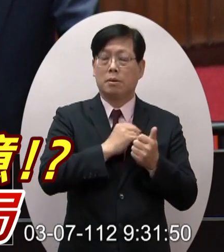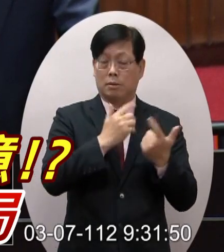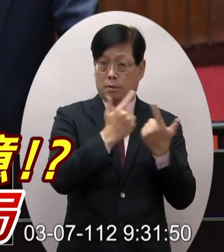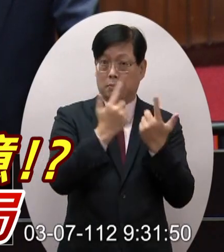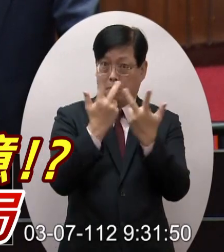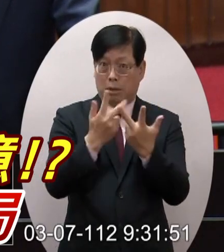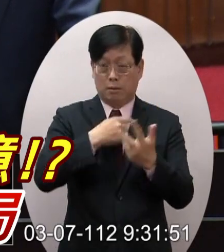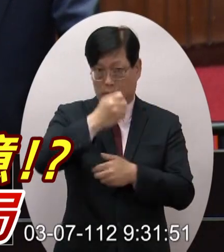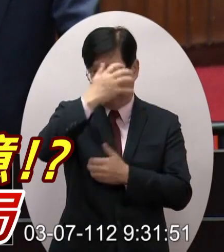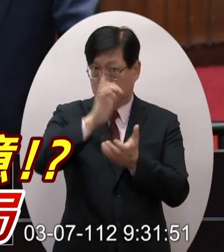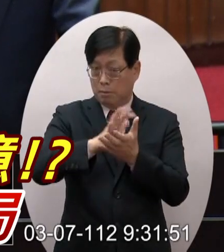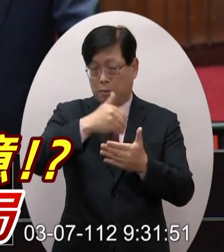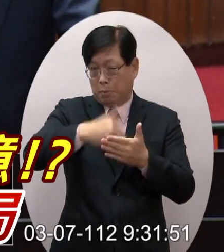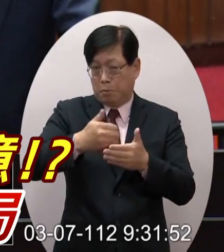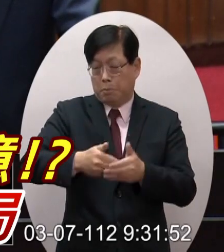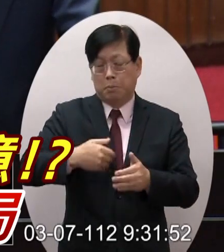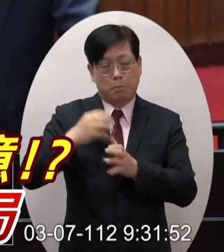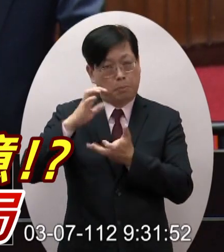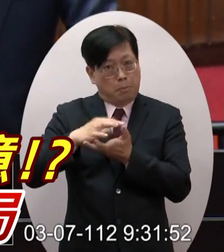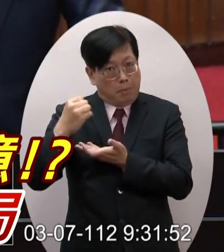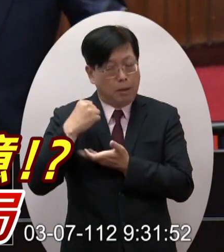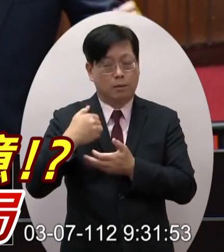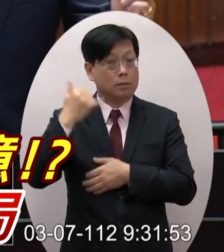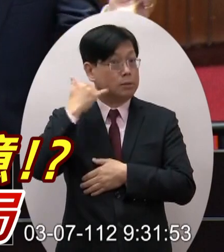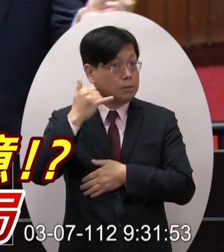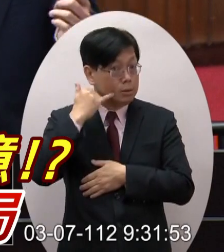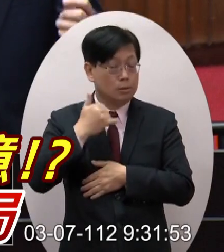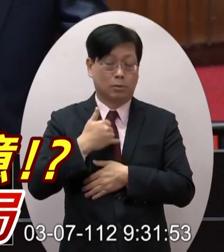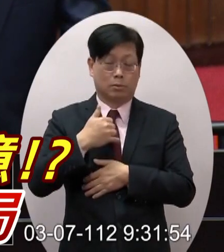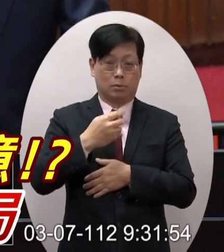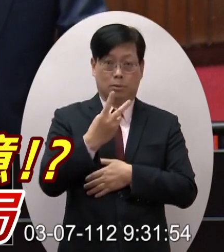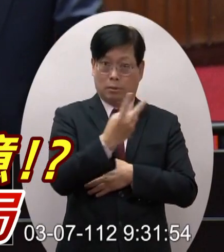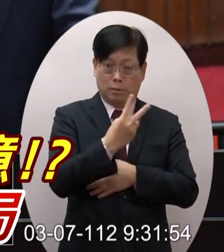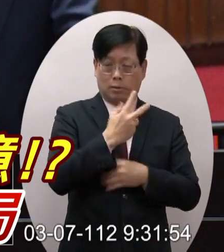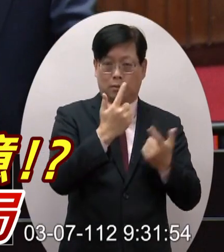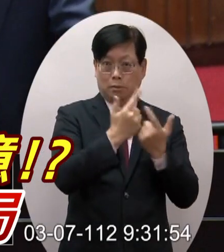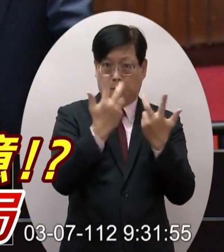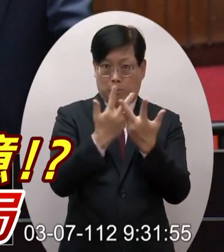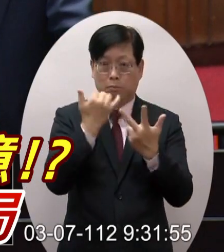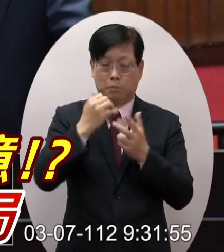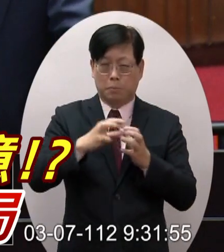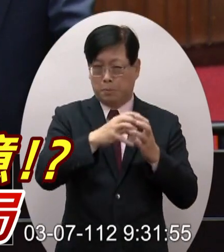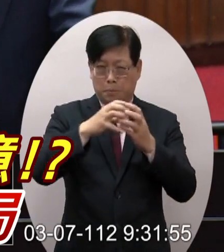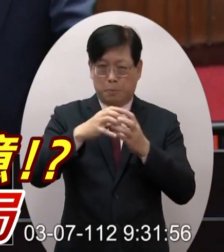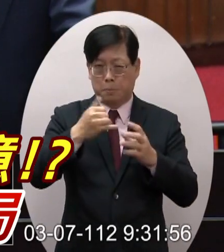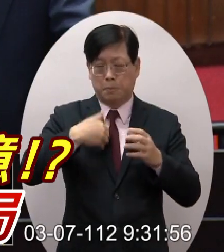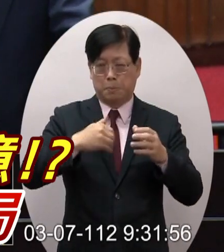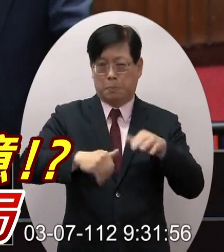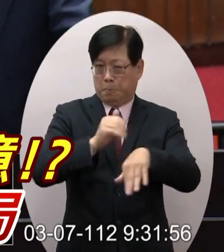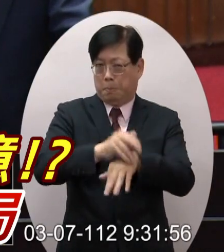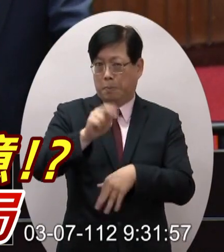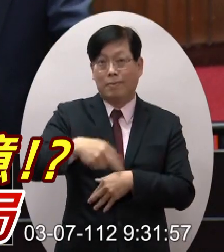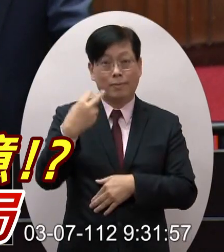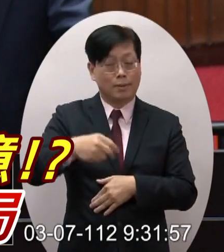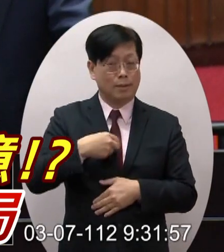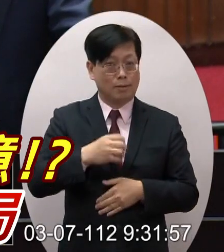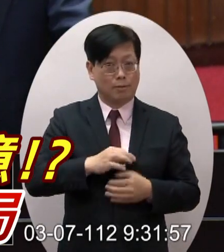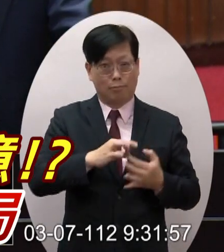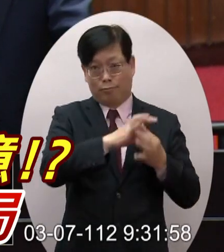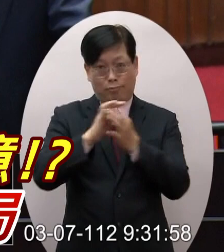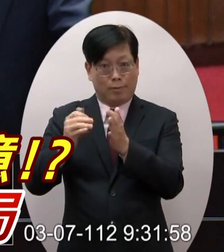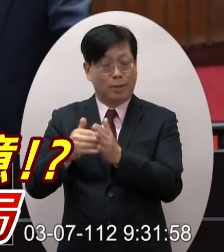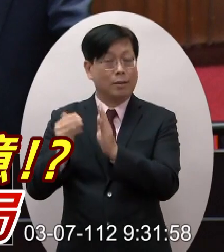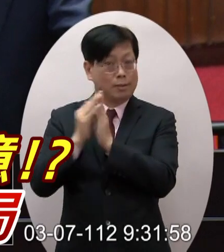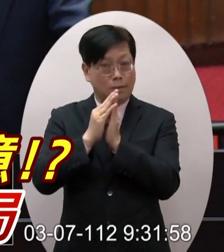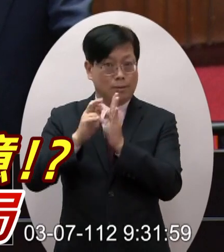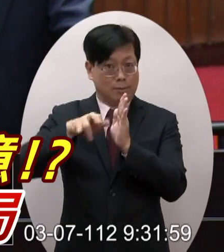区的青年减压，让基隆跟双北地区可以真正任督二脉打通出来，甚至未来还可以延伸到我们的